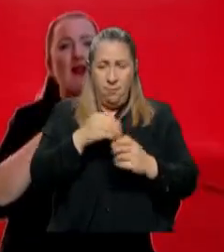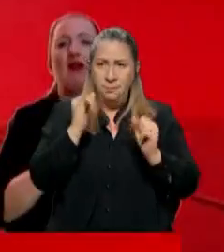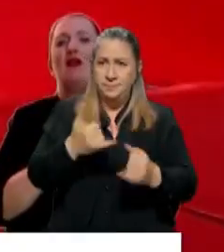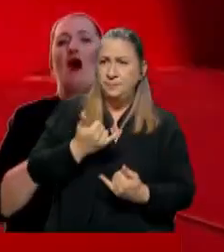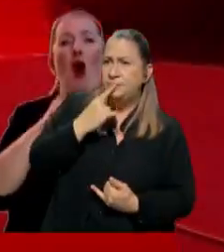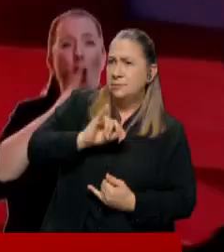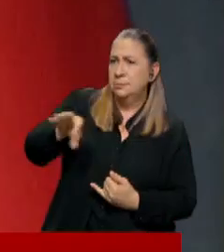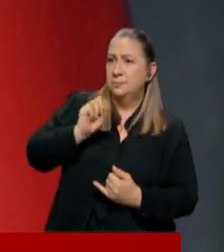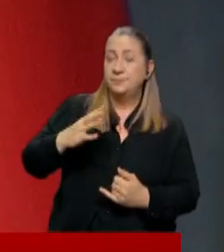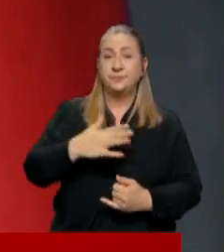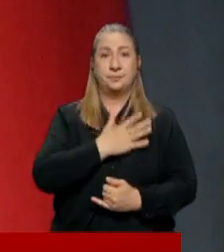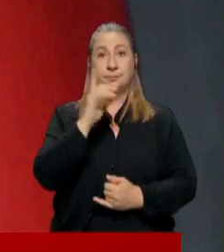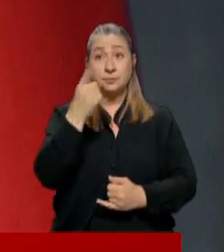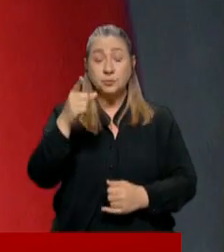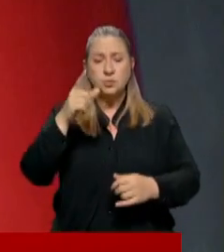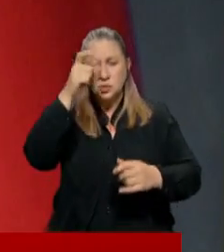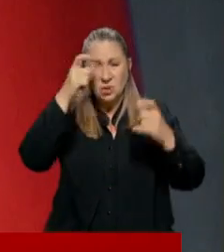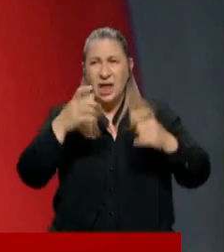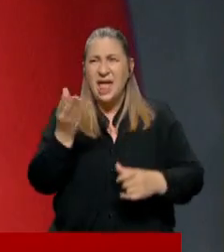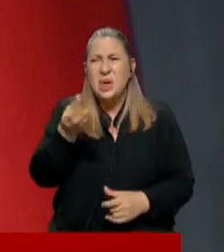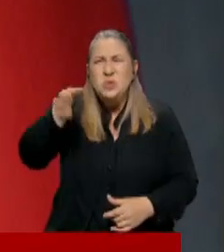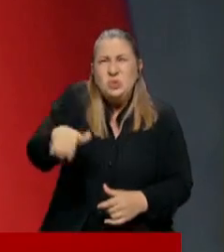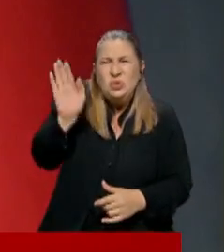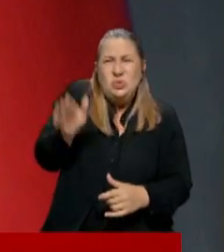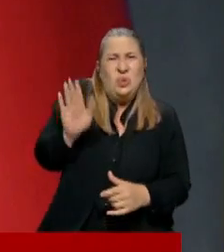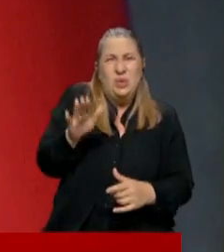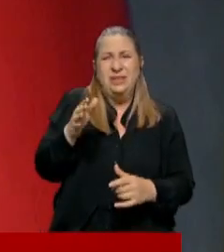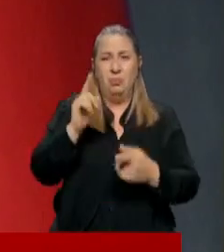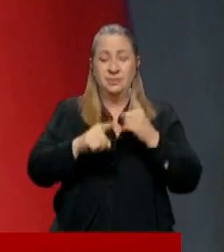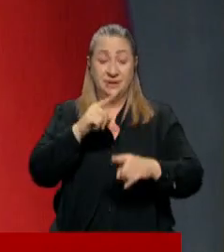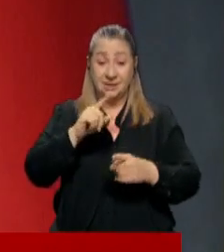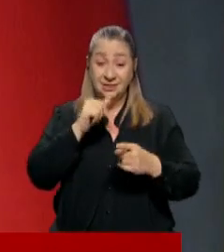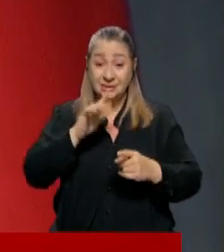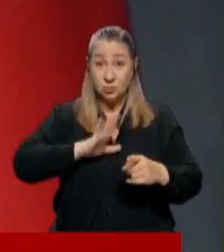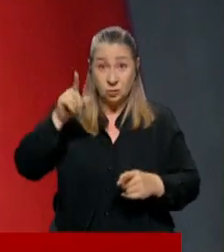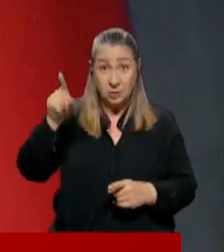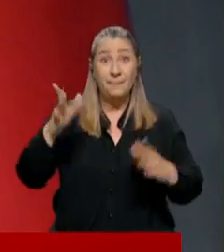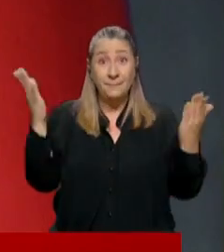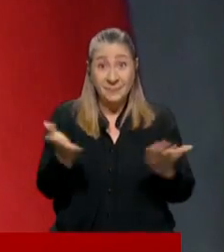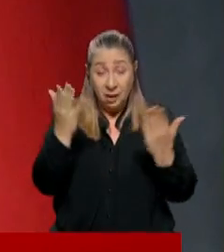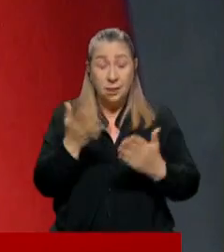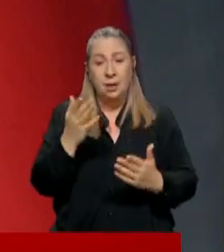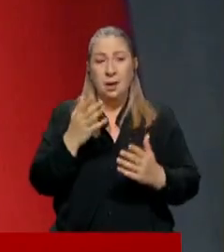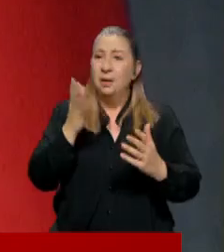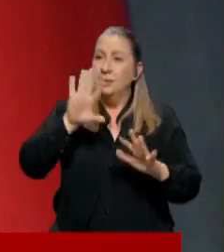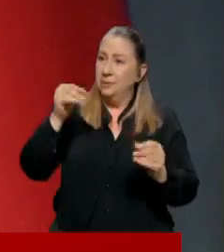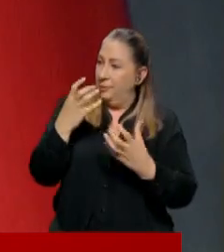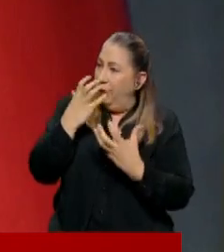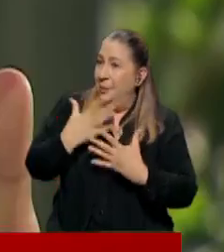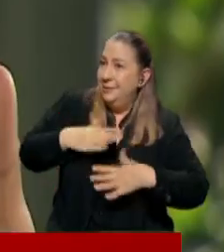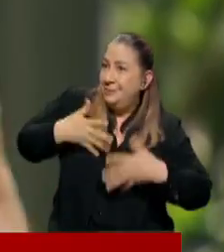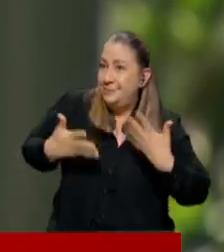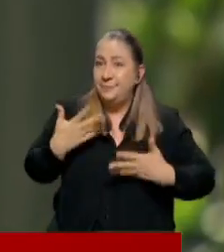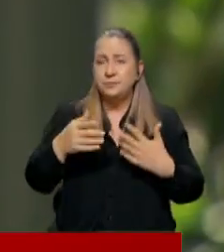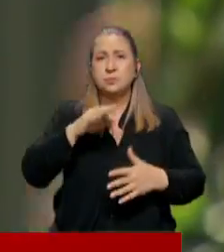de yanıt verdi CHP lideri. Ülkenin en çürük siyasetçisi Kılıçdaroğlu'ndan bile medet umacak hale